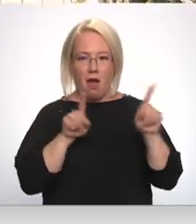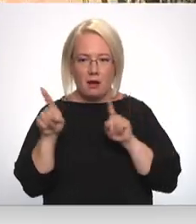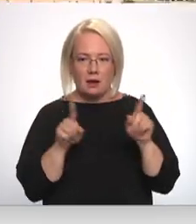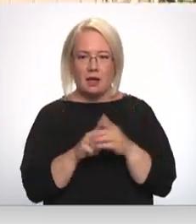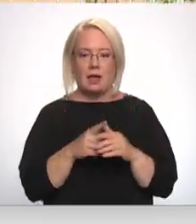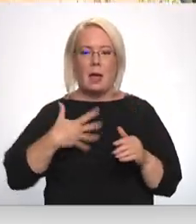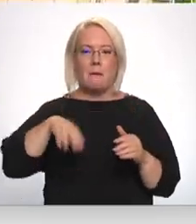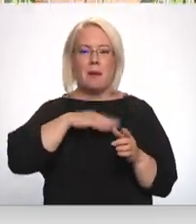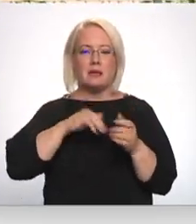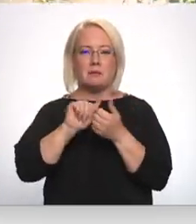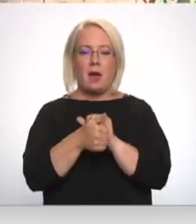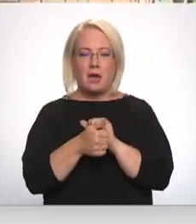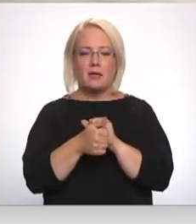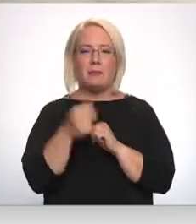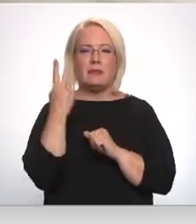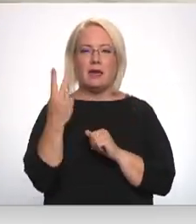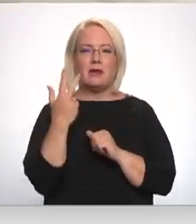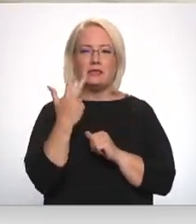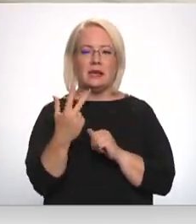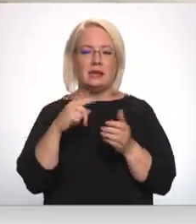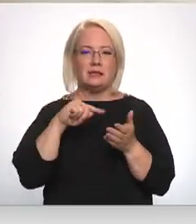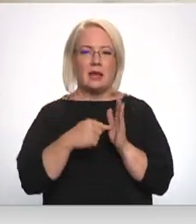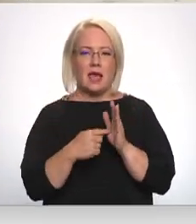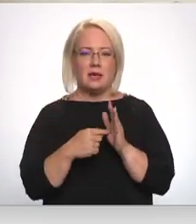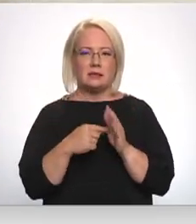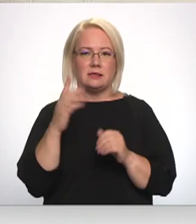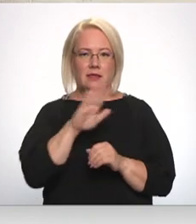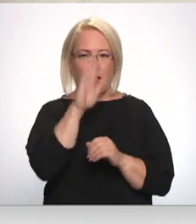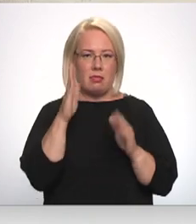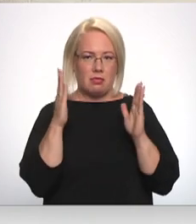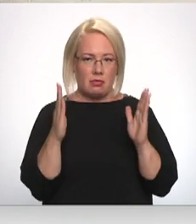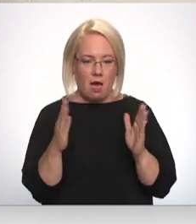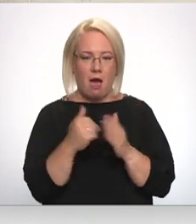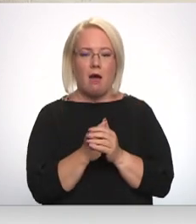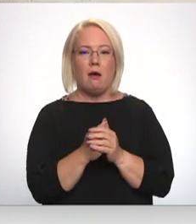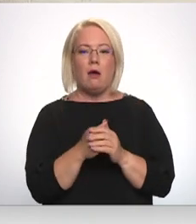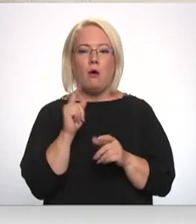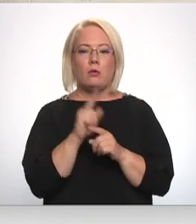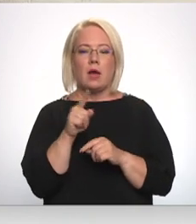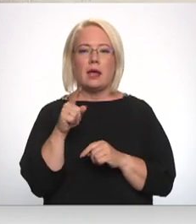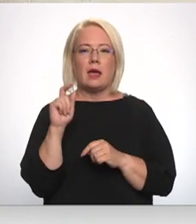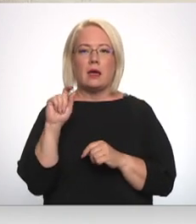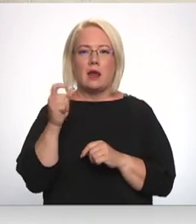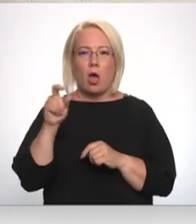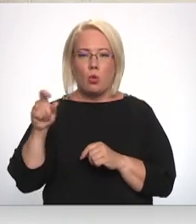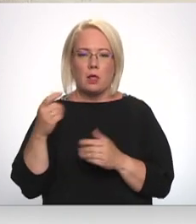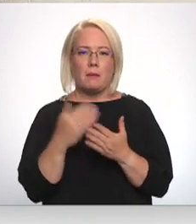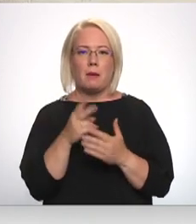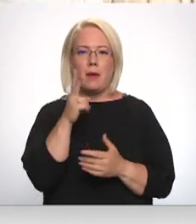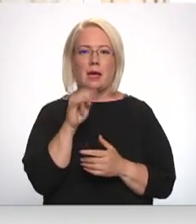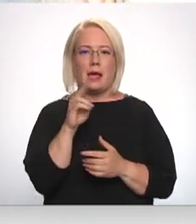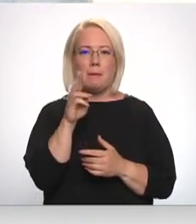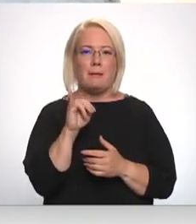mēs mainām 2-3 reizes pa dienu, arī liekam klāt zarus, kad viss ir izēsts. Viņi ēd granulas, piemēram, Kimīti